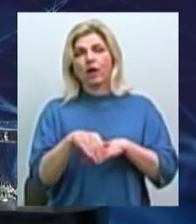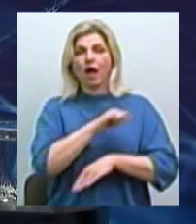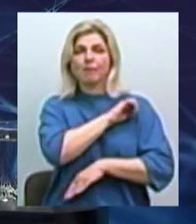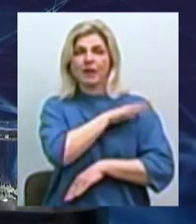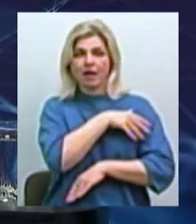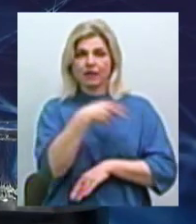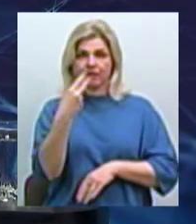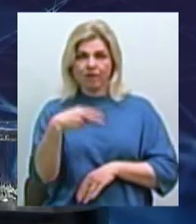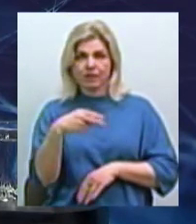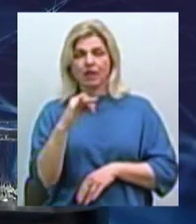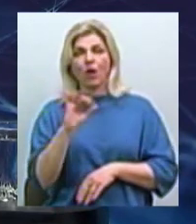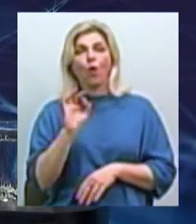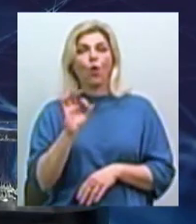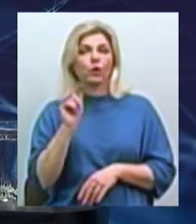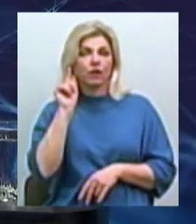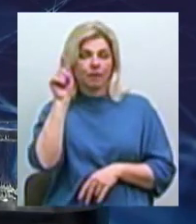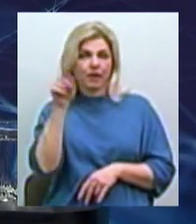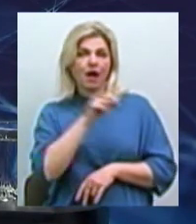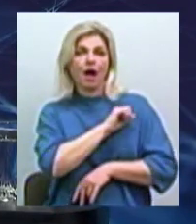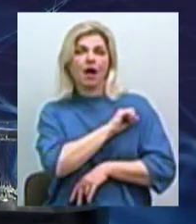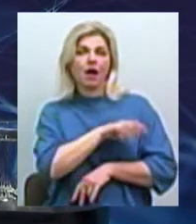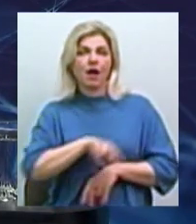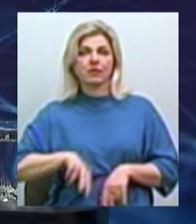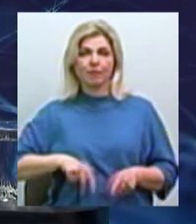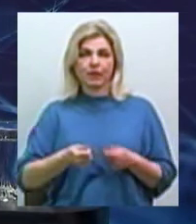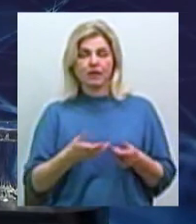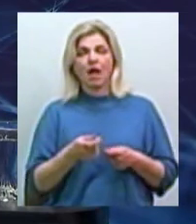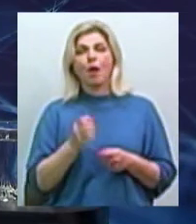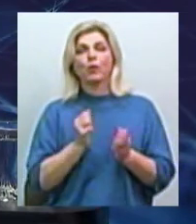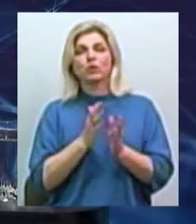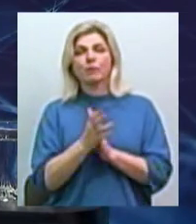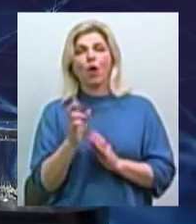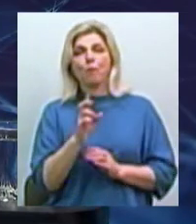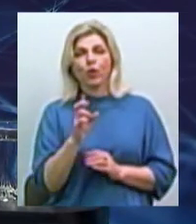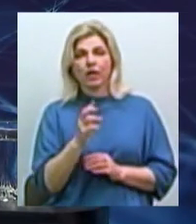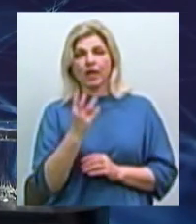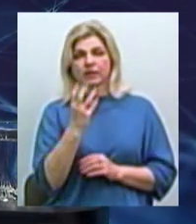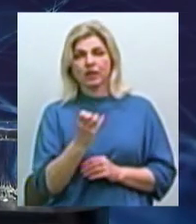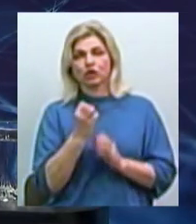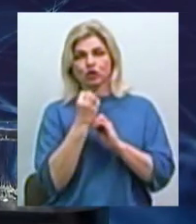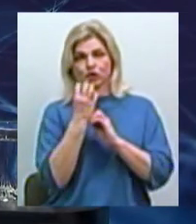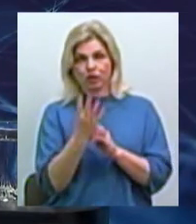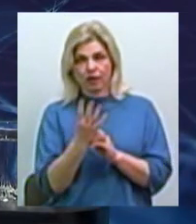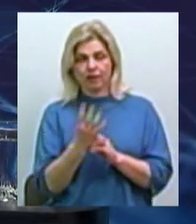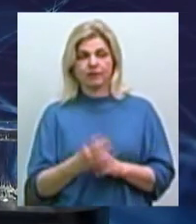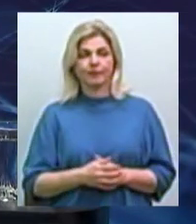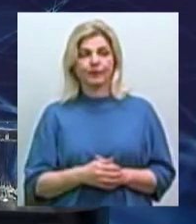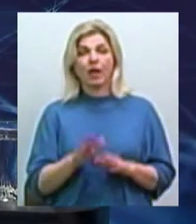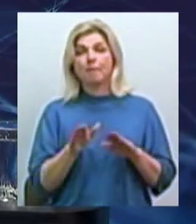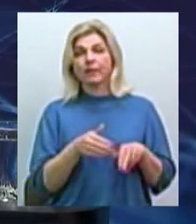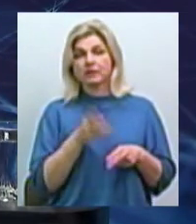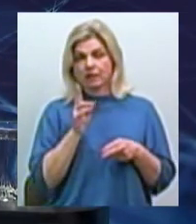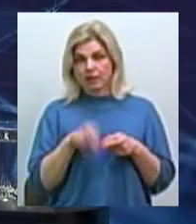у нас і в Корабельній адміністрації на проспекті Богоявленському 314. Після